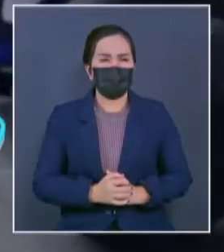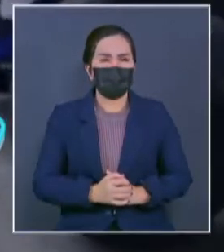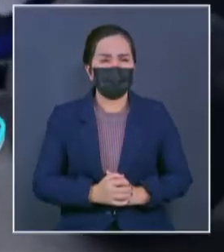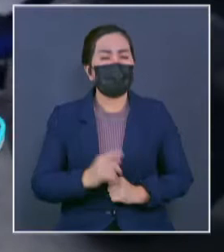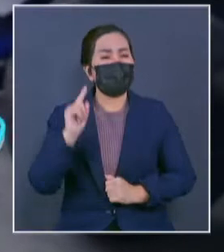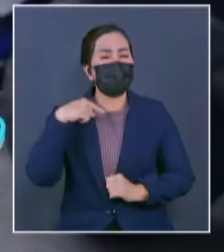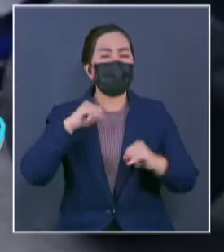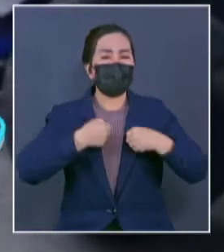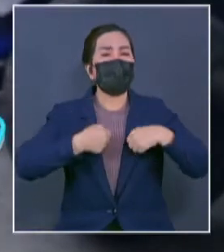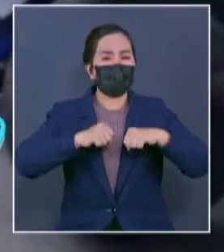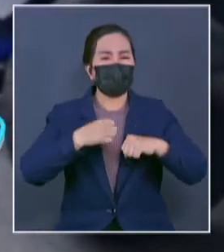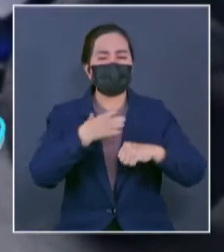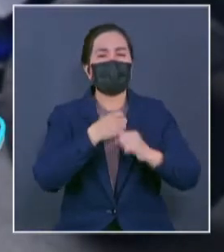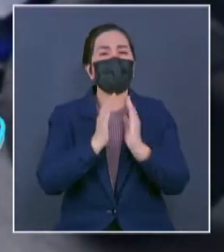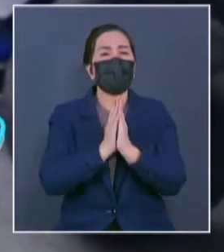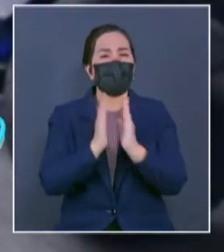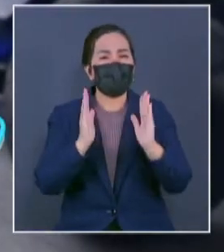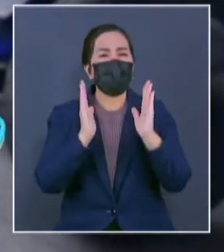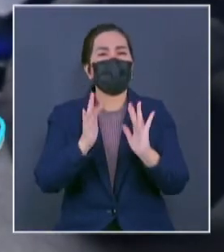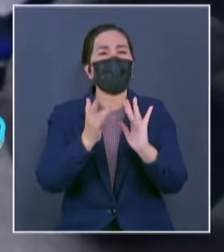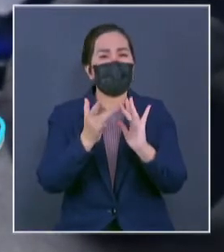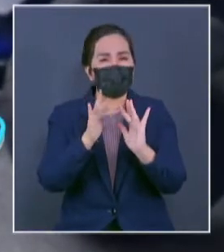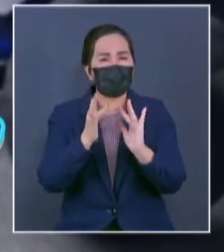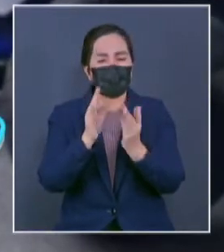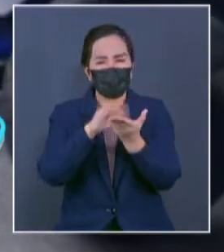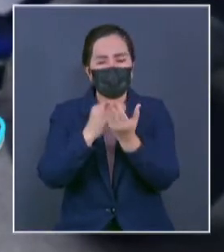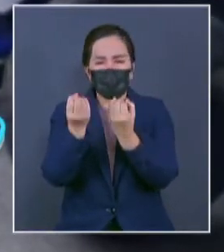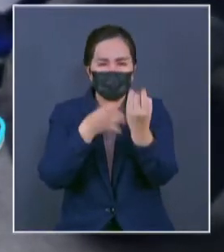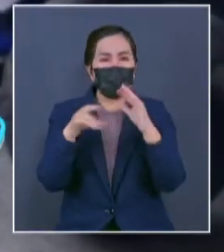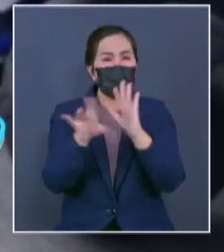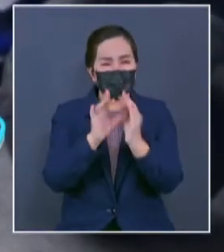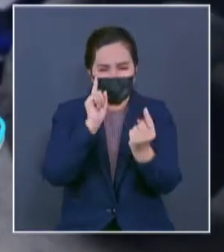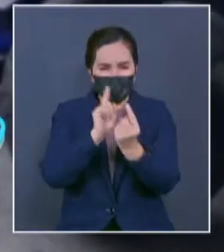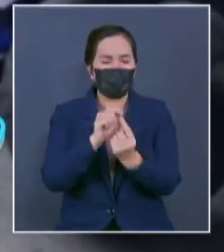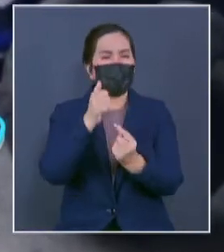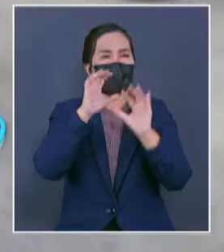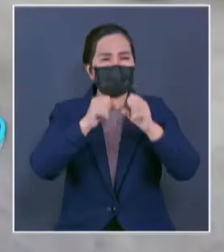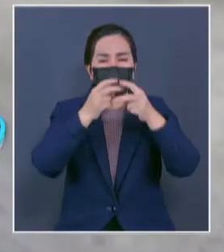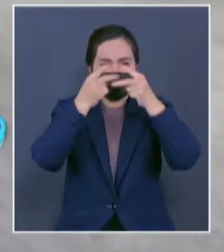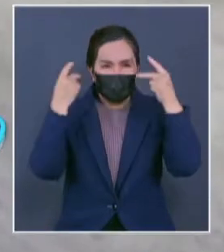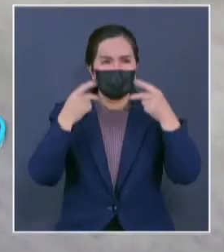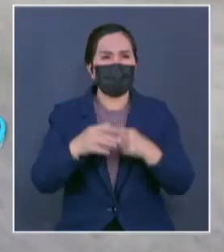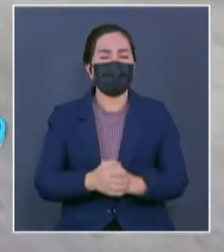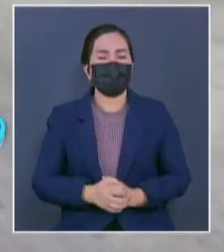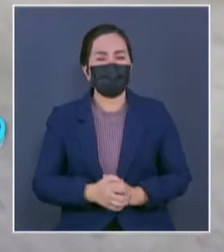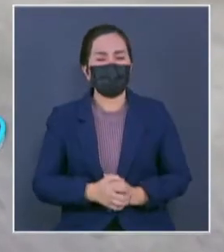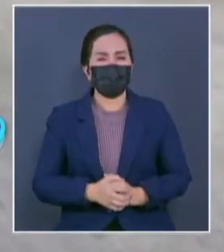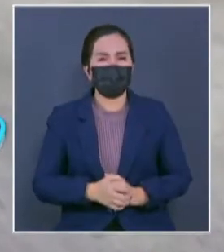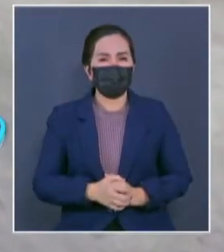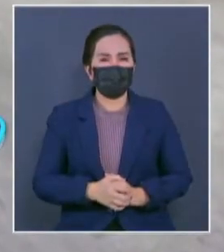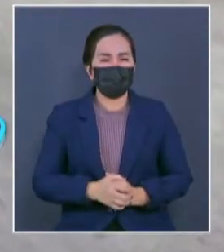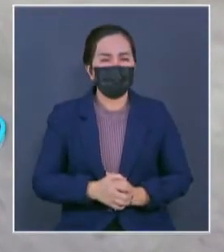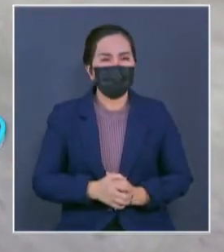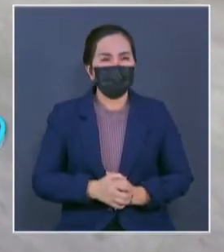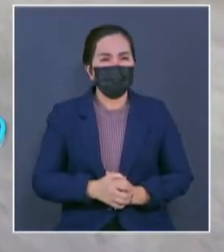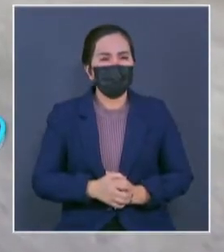างสาววันวิสาเขาก็ฝากขอบคุณพลังโซเชียลด้วยที่แจ้งเบาะแสจนสามารถตำจับคนร้ายได้แล้วก็ได้รถคืนมาในสภาพเดิมนะคะ